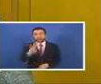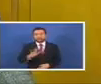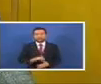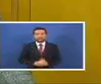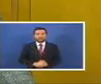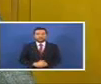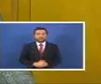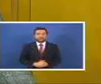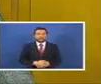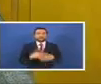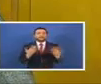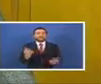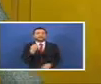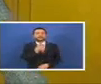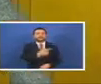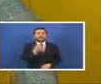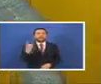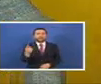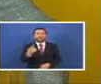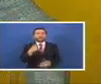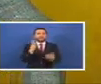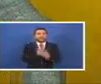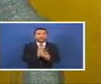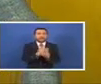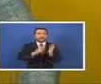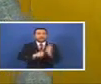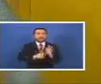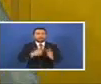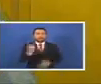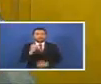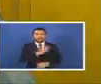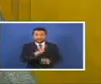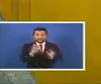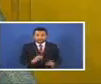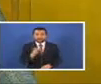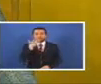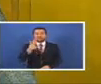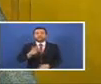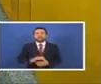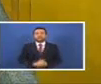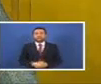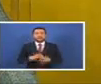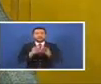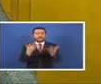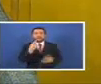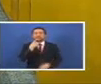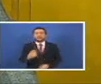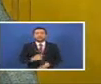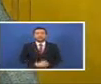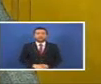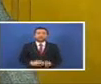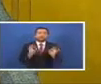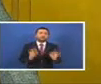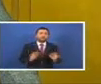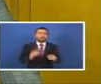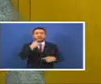Yok. Herhangi bir belge, bilgi, delil gösteriliyor mu? Yok. Ne deniyor?